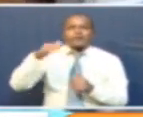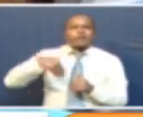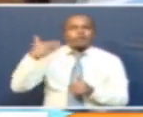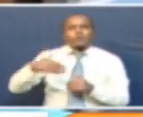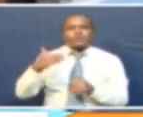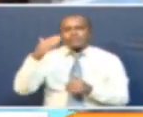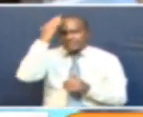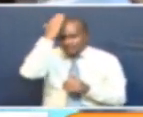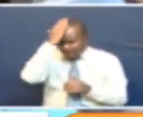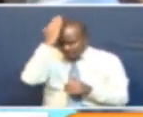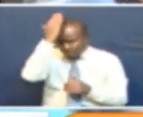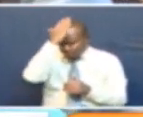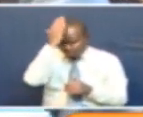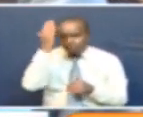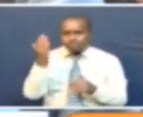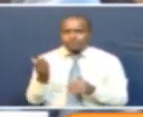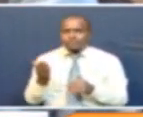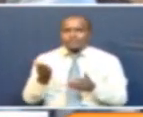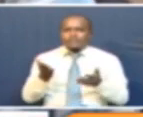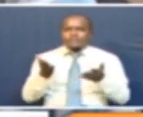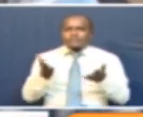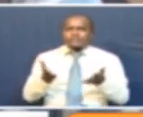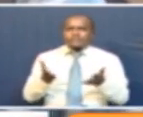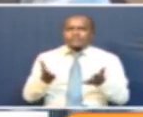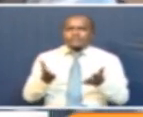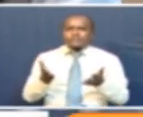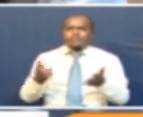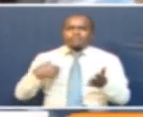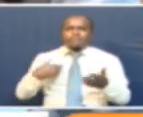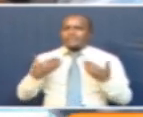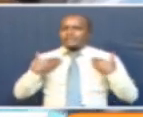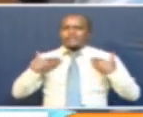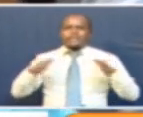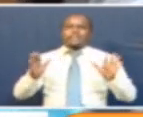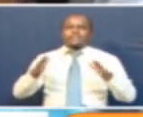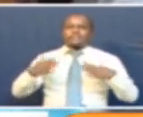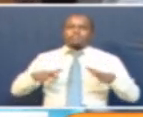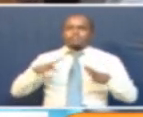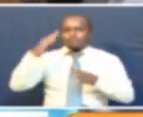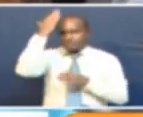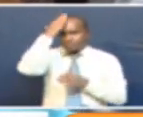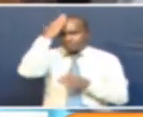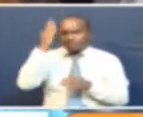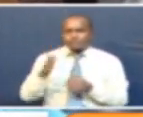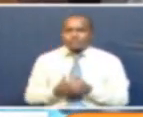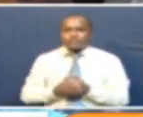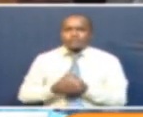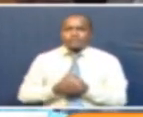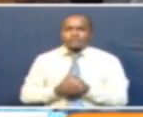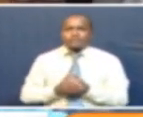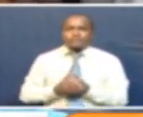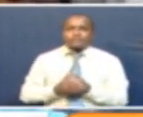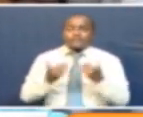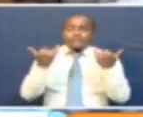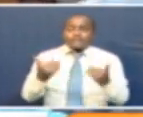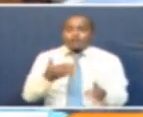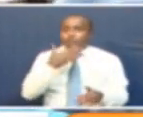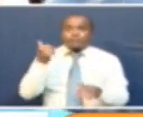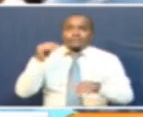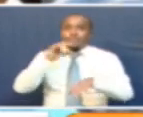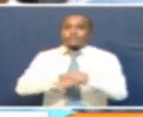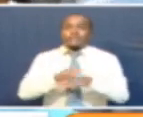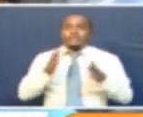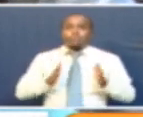Mpole sana mpaka imefanya nimechukia watu wa pole. Juu alikuwa mpole sana. Sahiri hata upate mtu wa